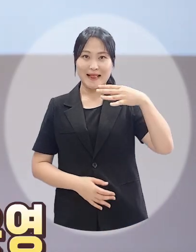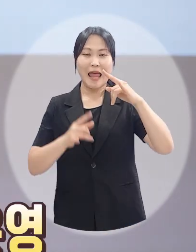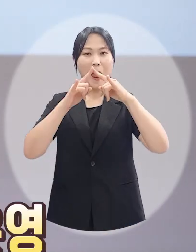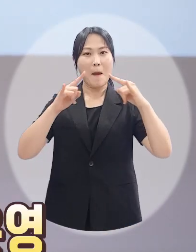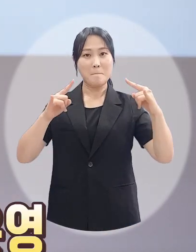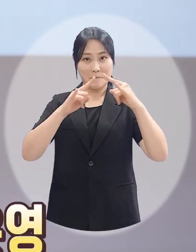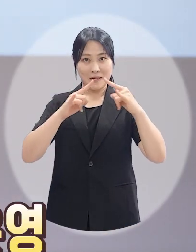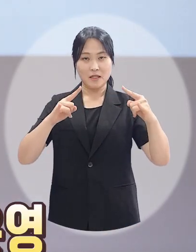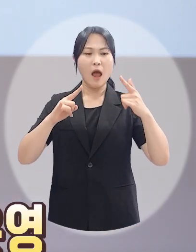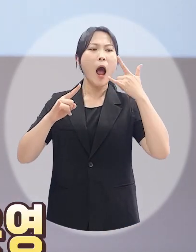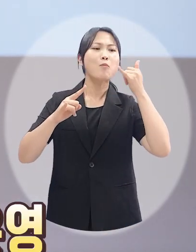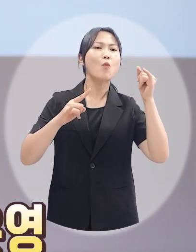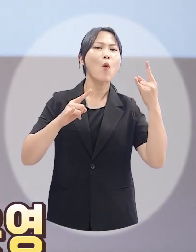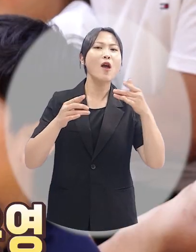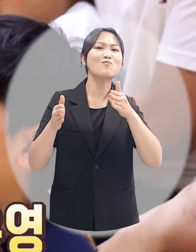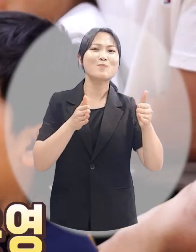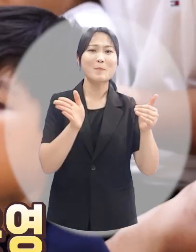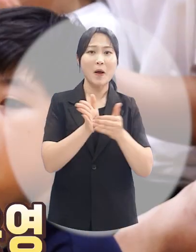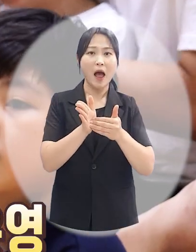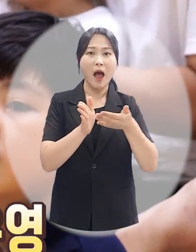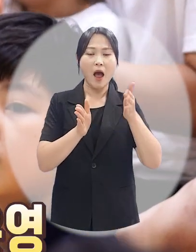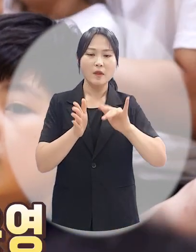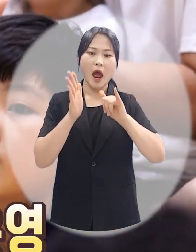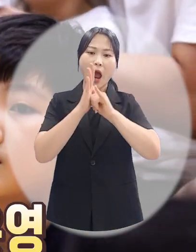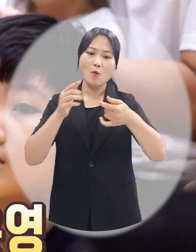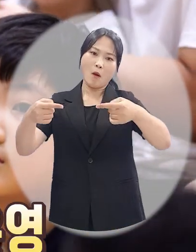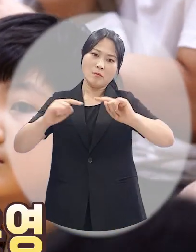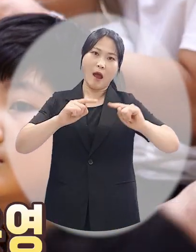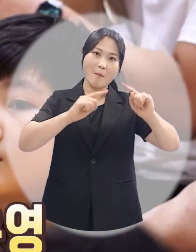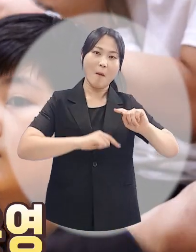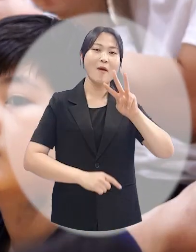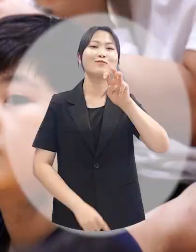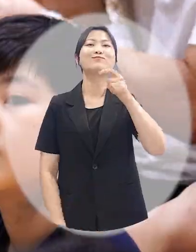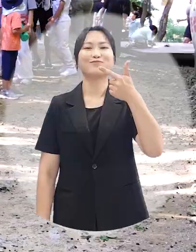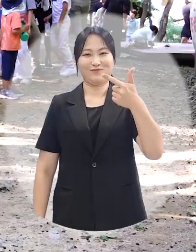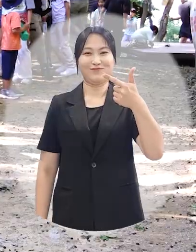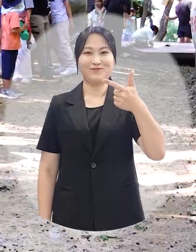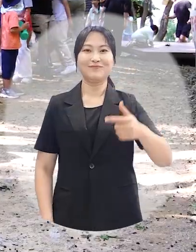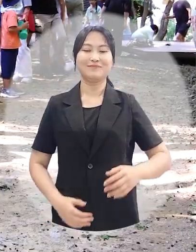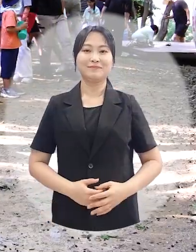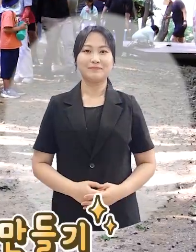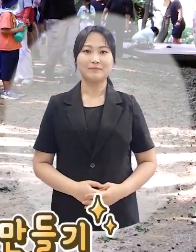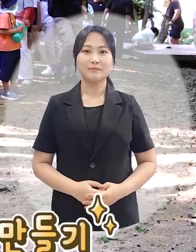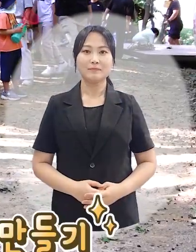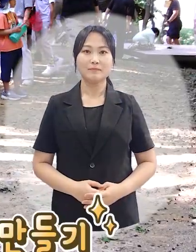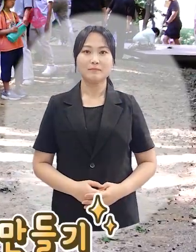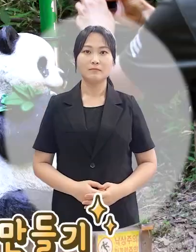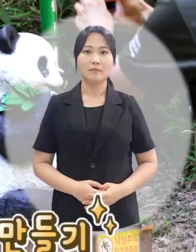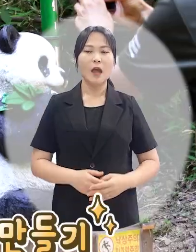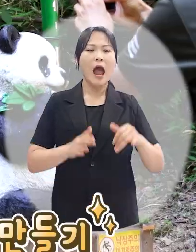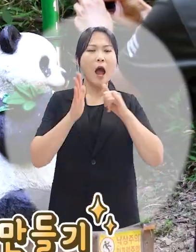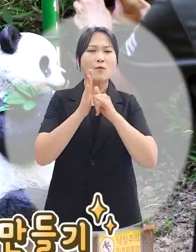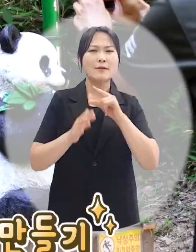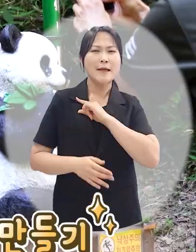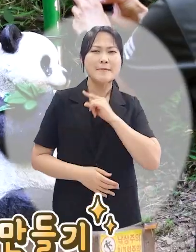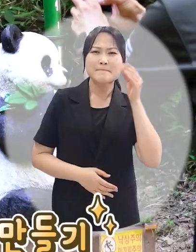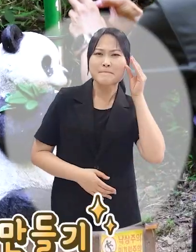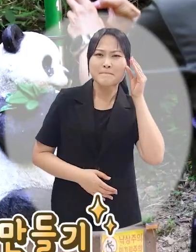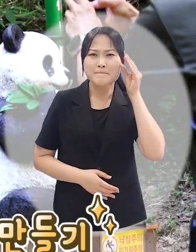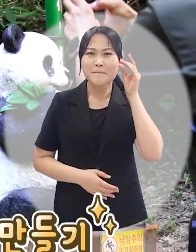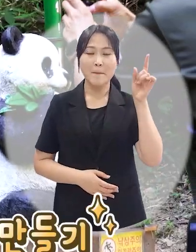이번 행사는 모두 36가족이 참여해 다양한 프로그램을 즐겼는데요. 가족들이 가장 기대했던 건 바로